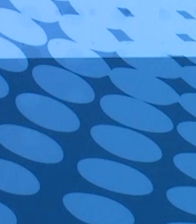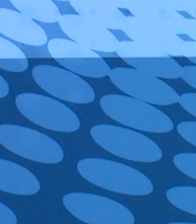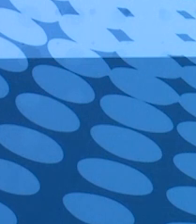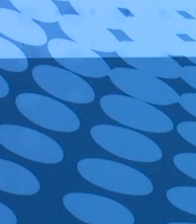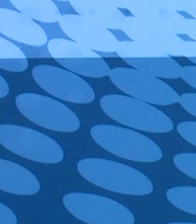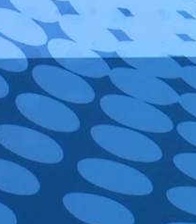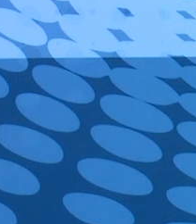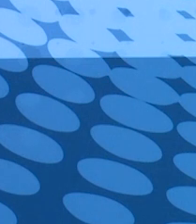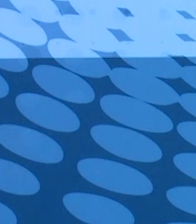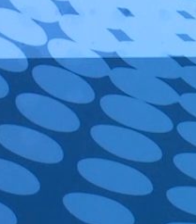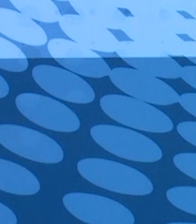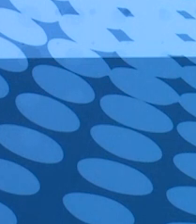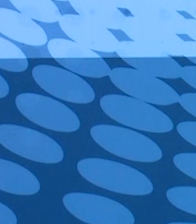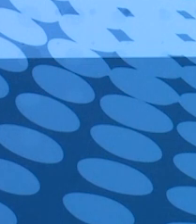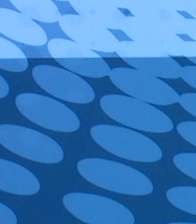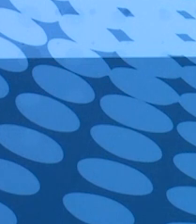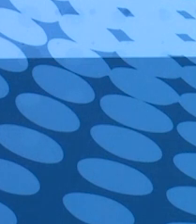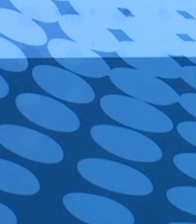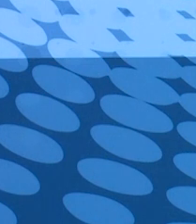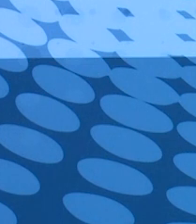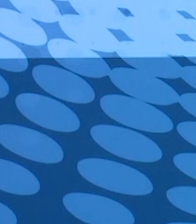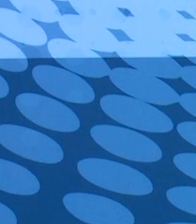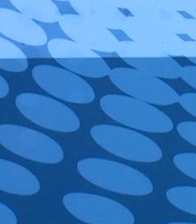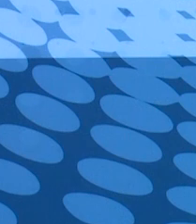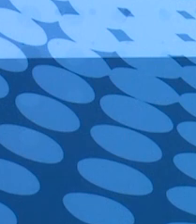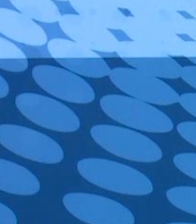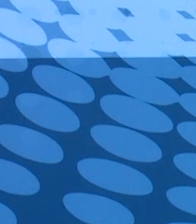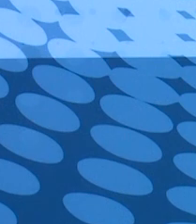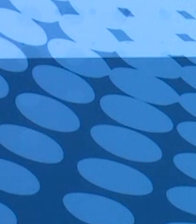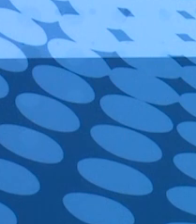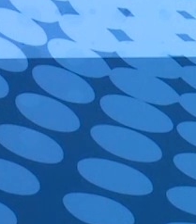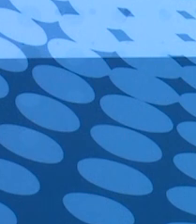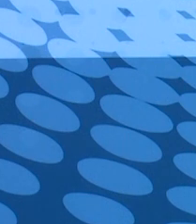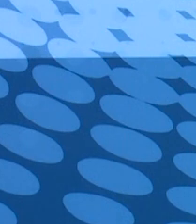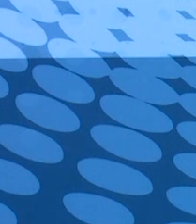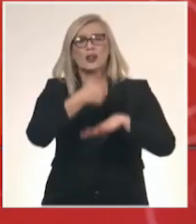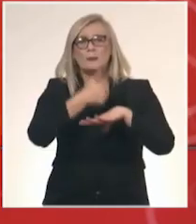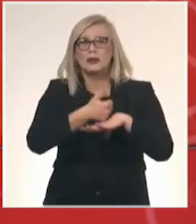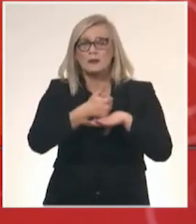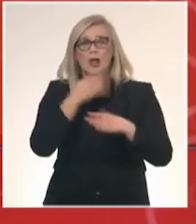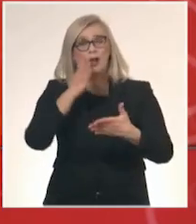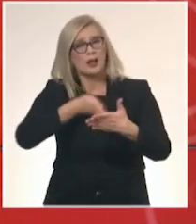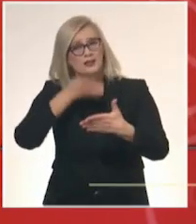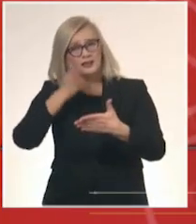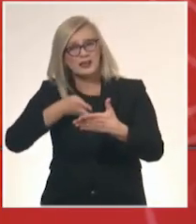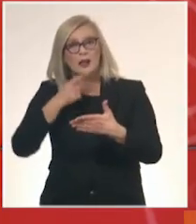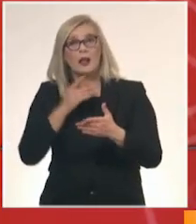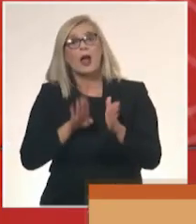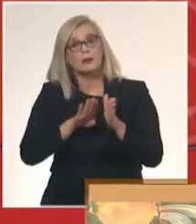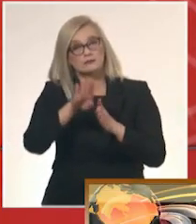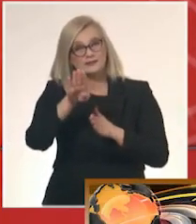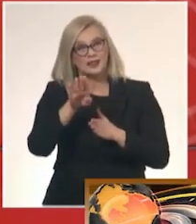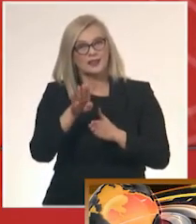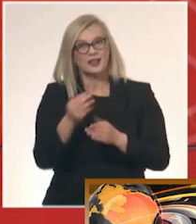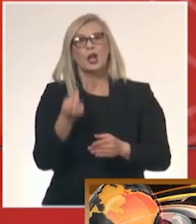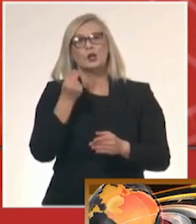дека скринингот е во напредна фаза и дека се одвива согласно предвидувањата. Скринингот е во напредна фаза и